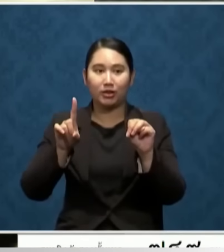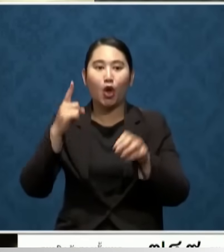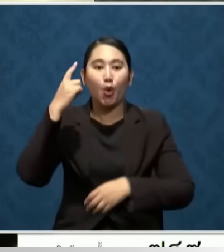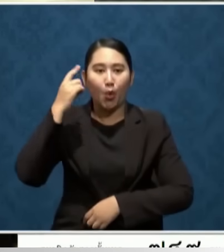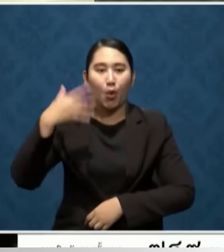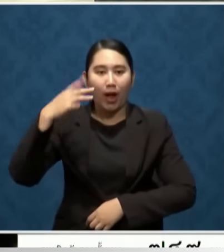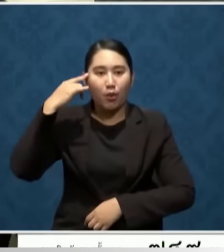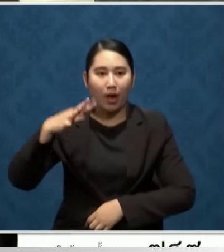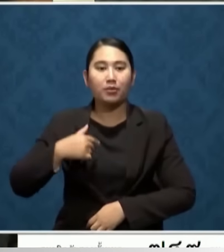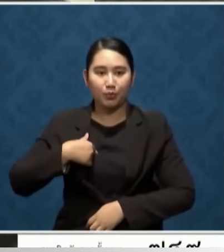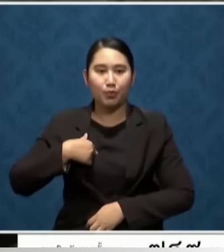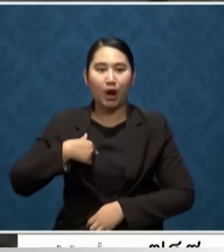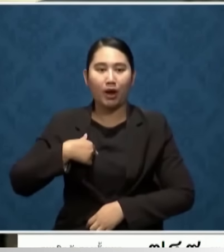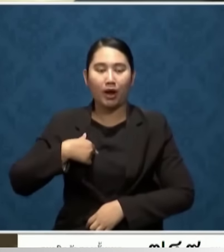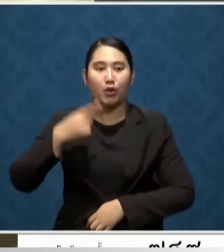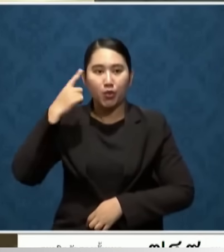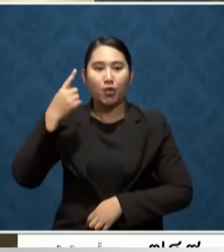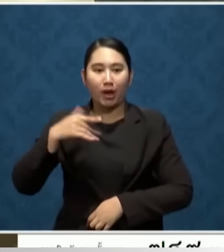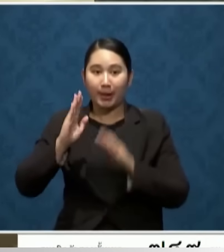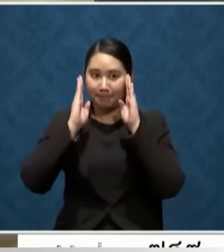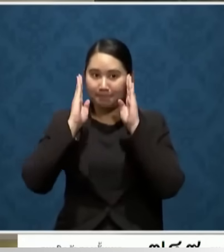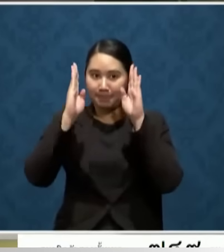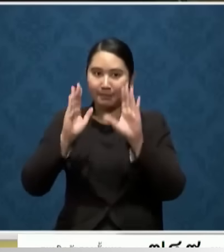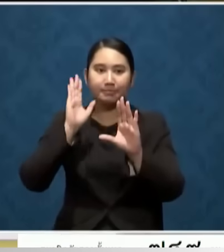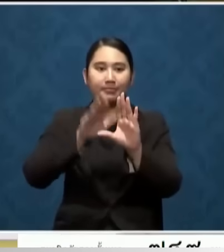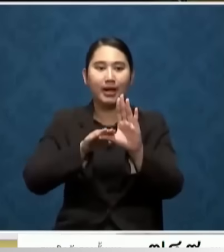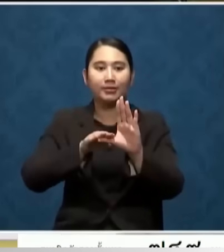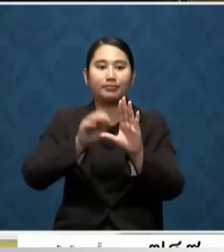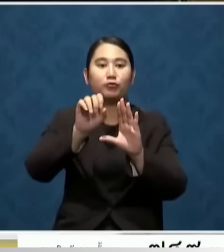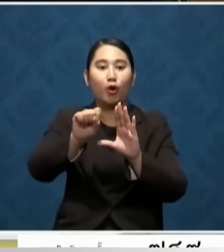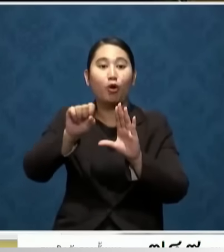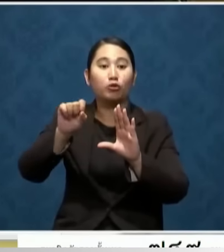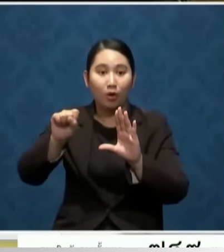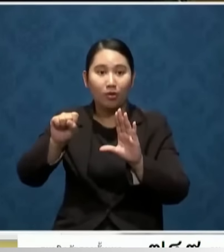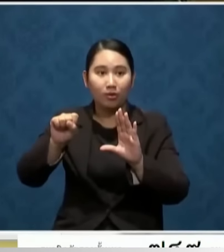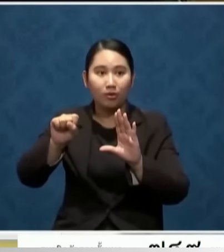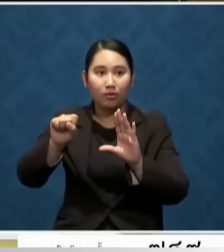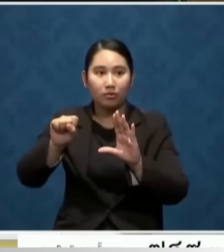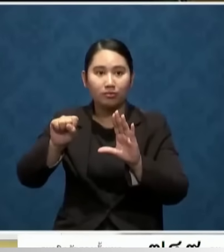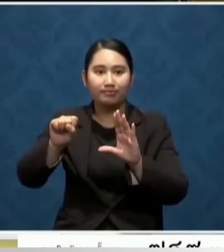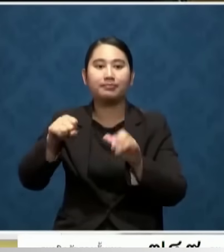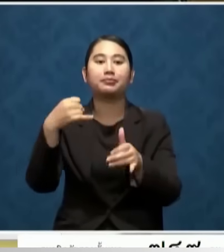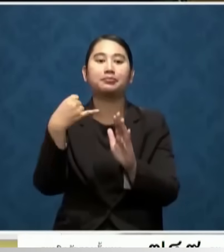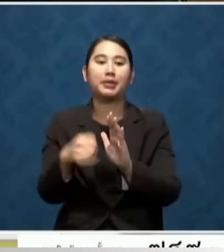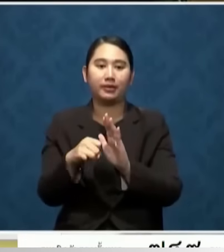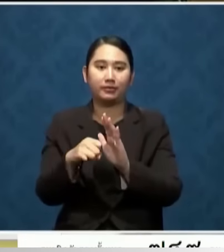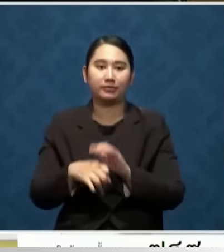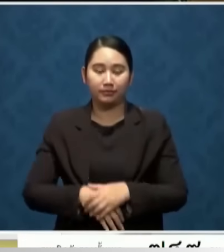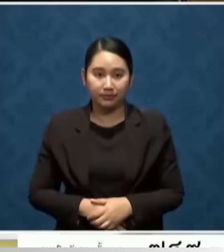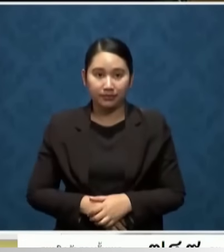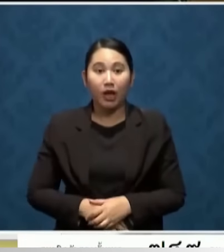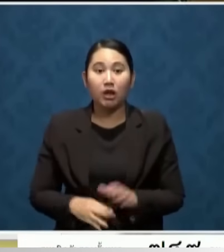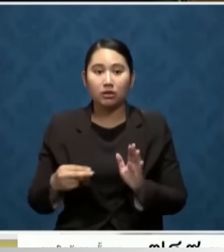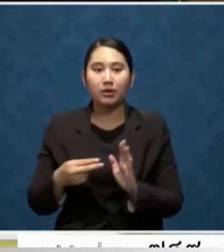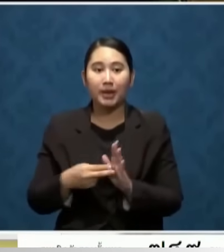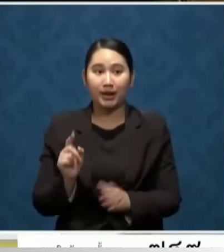แล้วและก็จงใจไปสมัครเป็นสมาชิกสภาผู้แทนราษฎรนั้นจึงเป็นความผิดนั่น